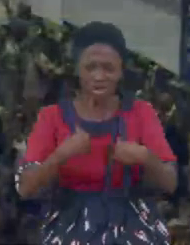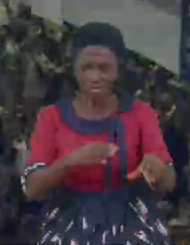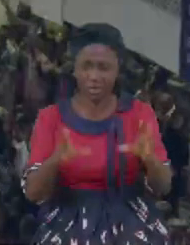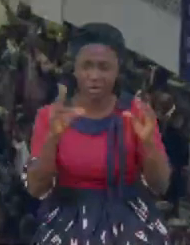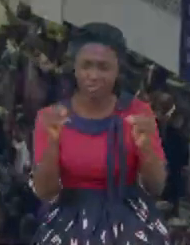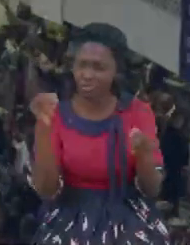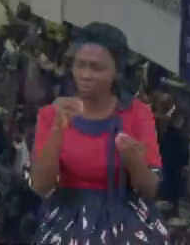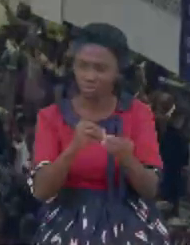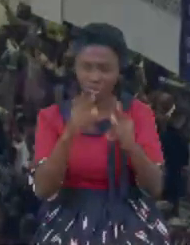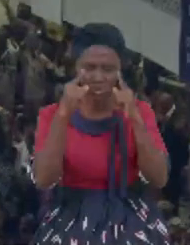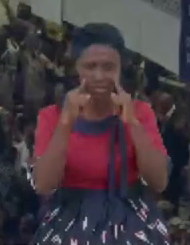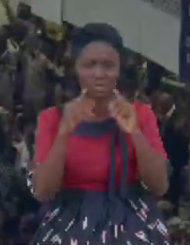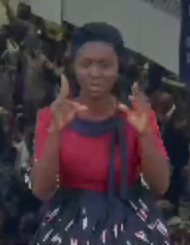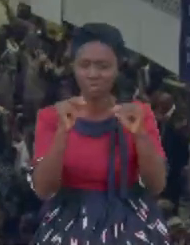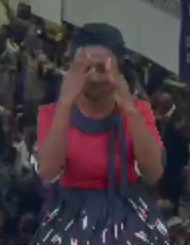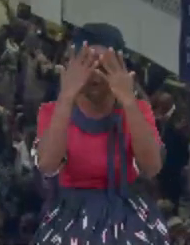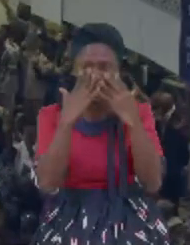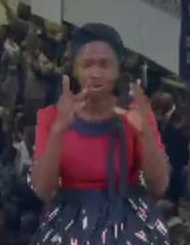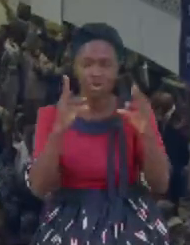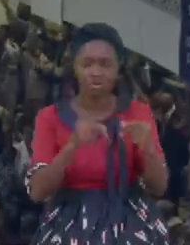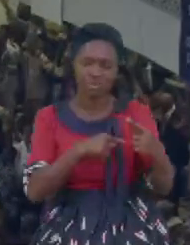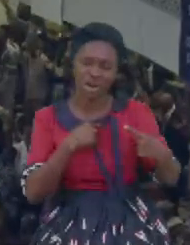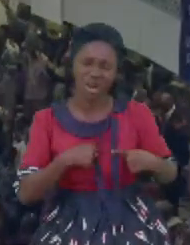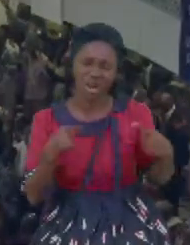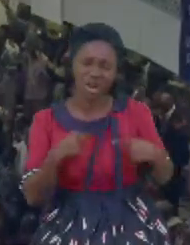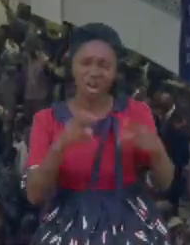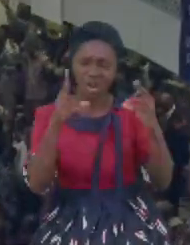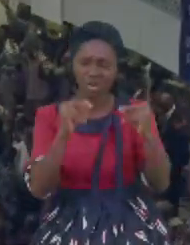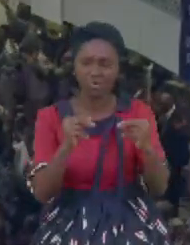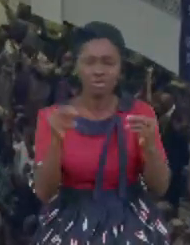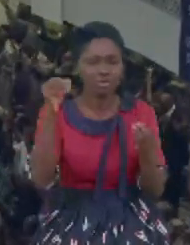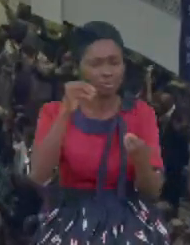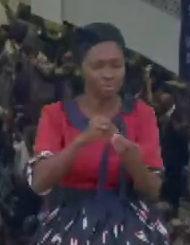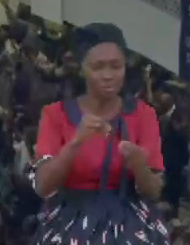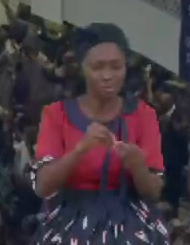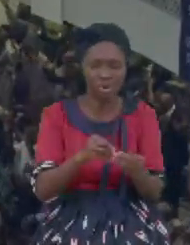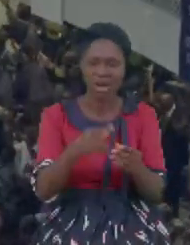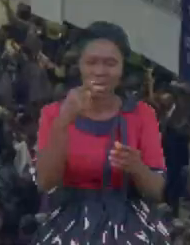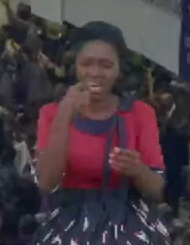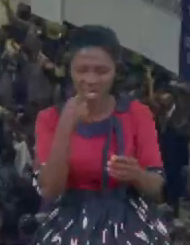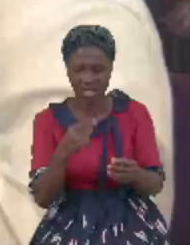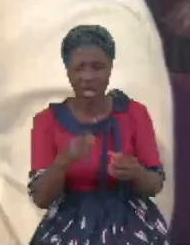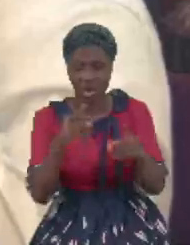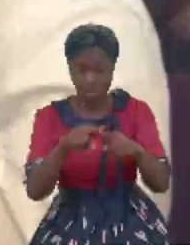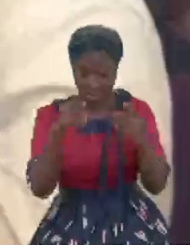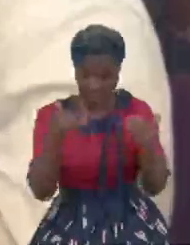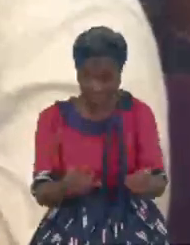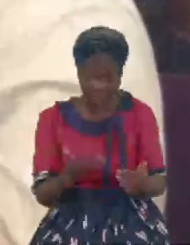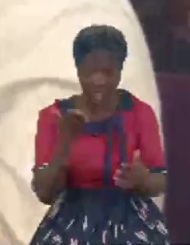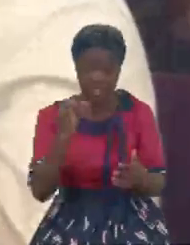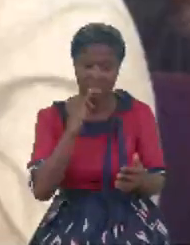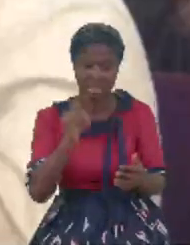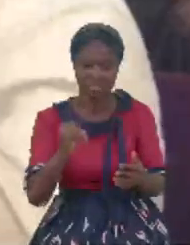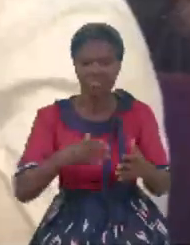larmes, point d'angoisse, point de chagrin, point de regret. Maintenant, il y a la